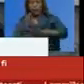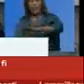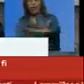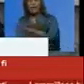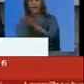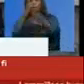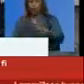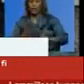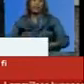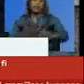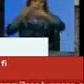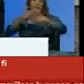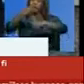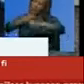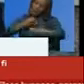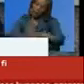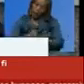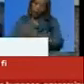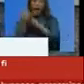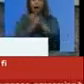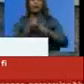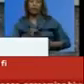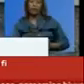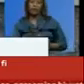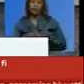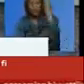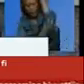ዲሞክራሲ ለመገንባት እንረባረብ አገራችንን